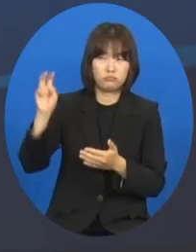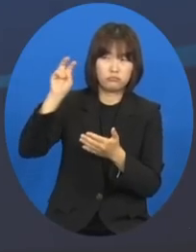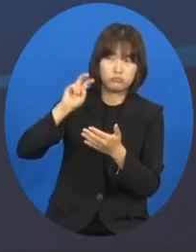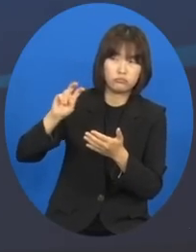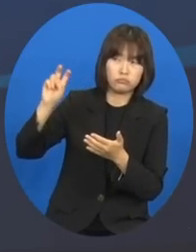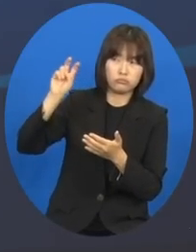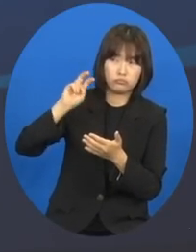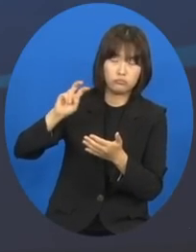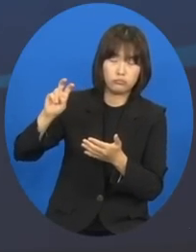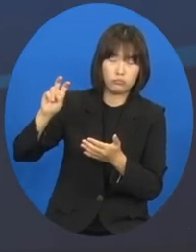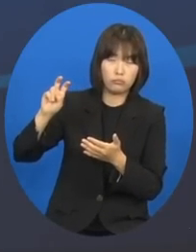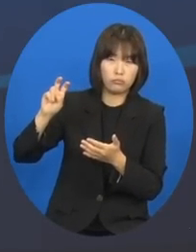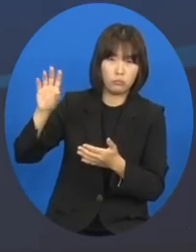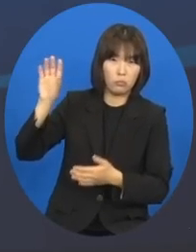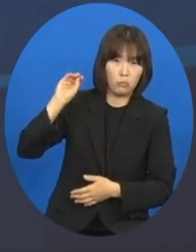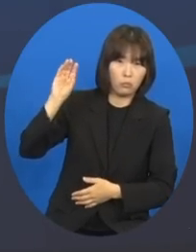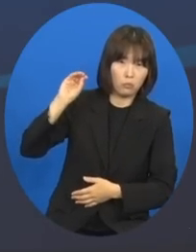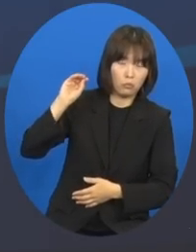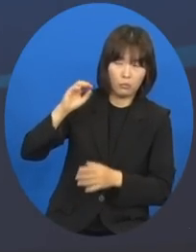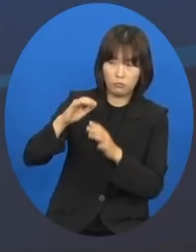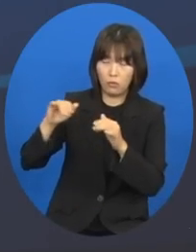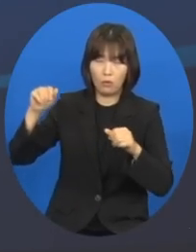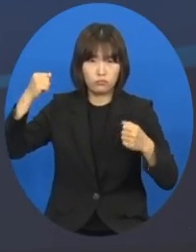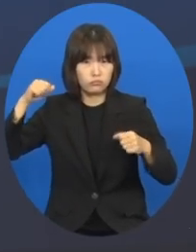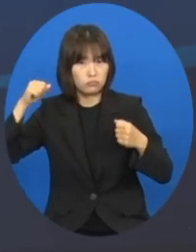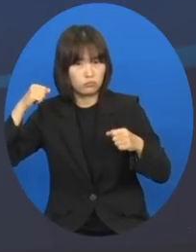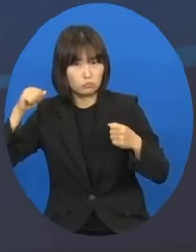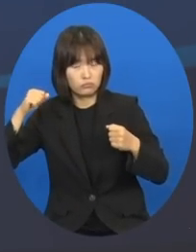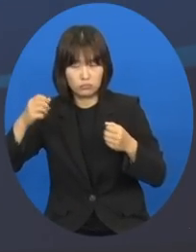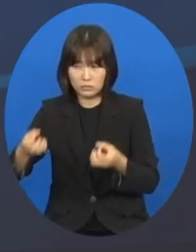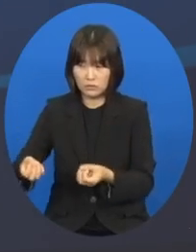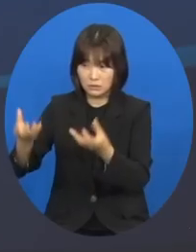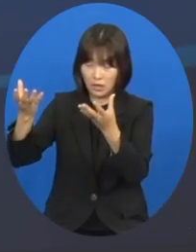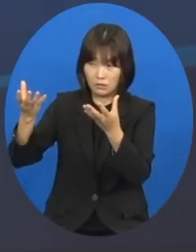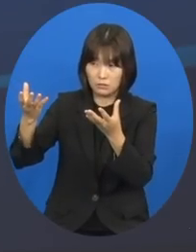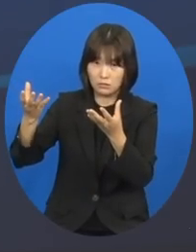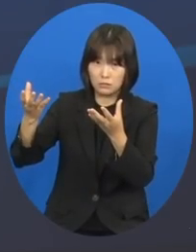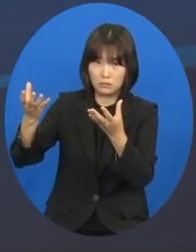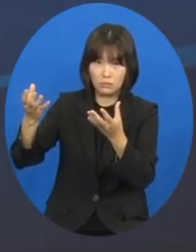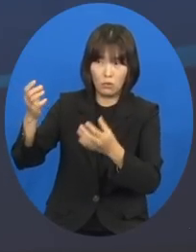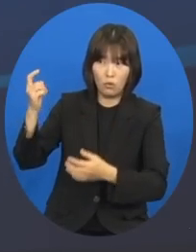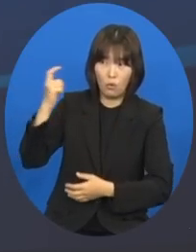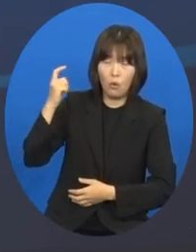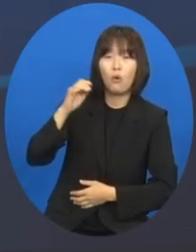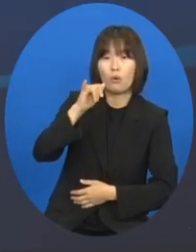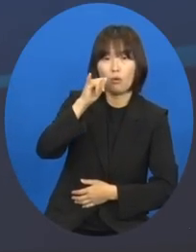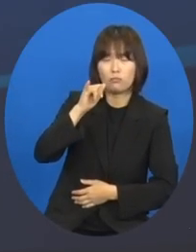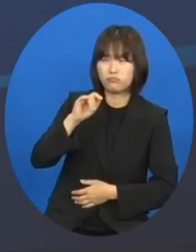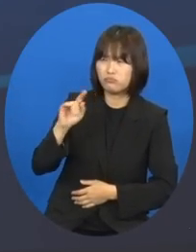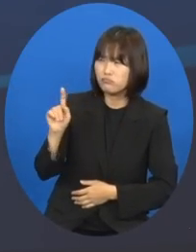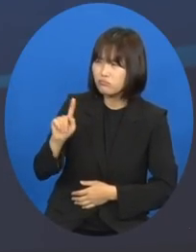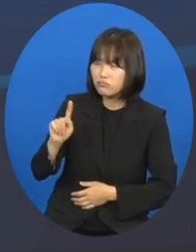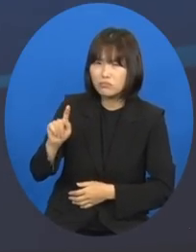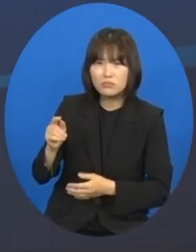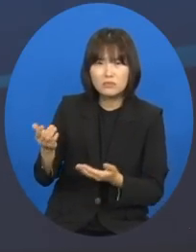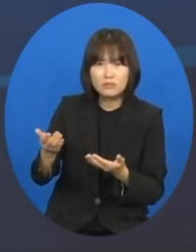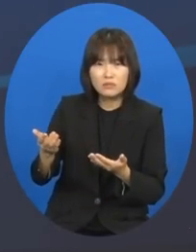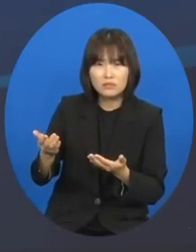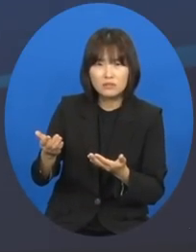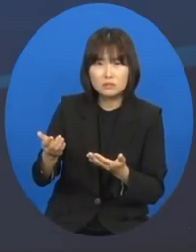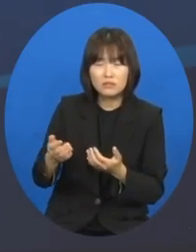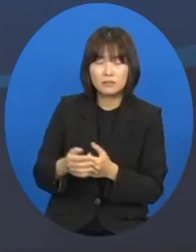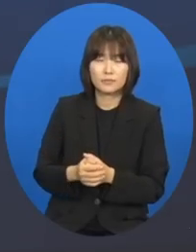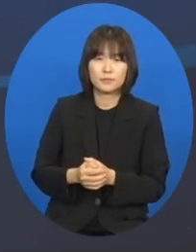흐르는 소리 사람들이 춤추는 소리 잔치가 벌어진 거야 이게 도대체 뭐지 그렇게 알고